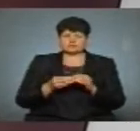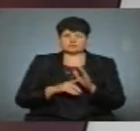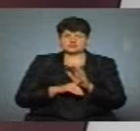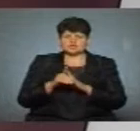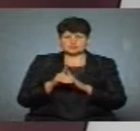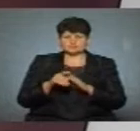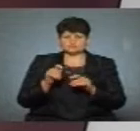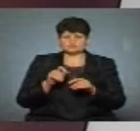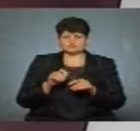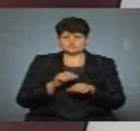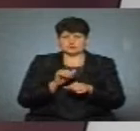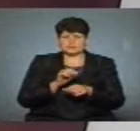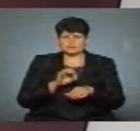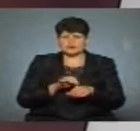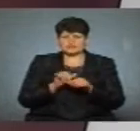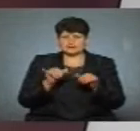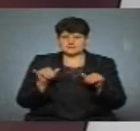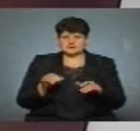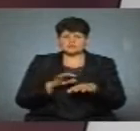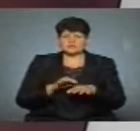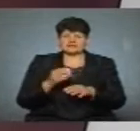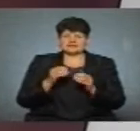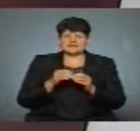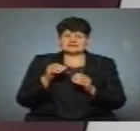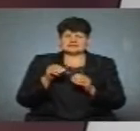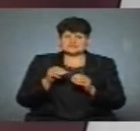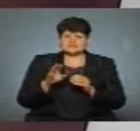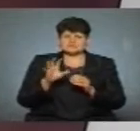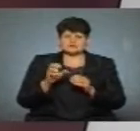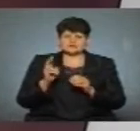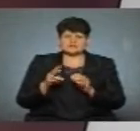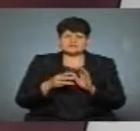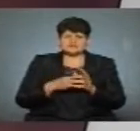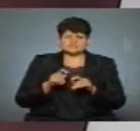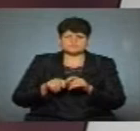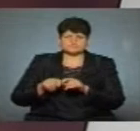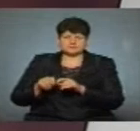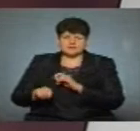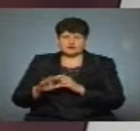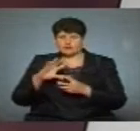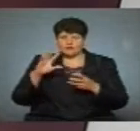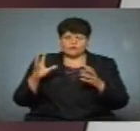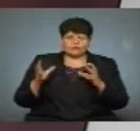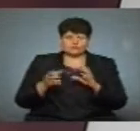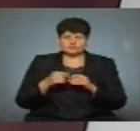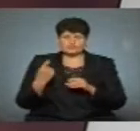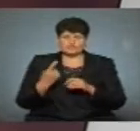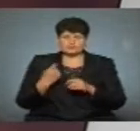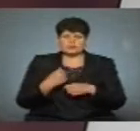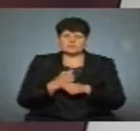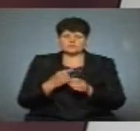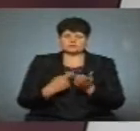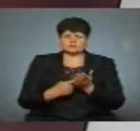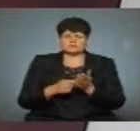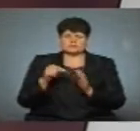пандемії вони провели 10 528 досліджень, каже Володимир Паничев. Всього, за словами епідеміолога, в області лабораторно